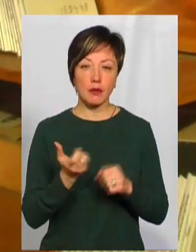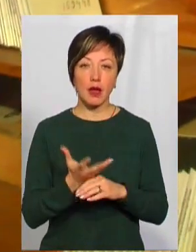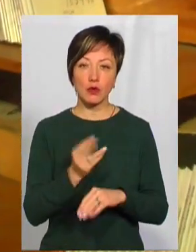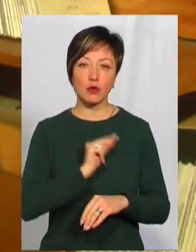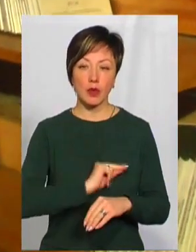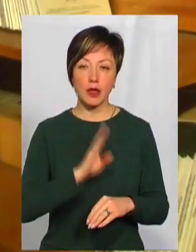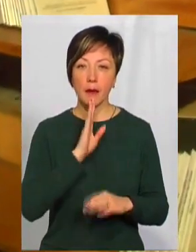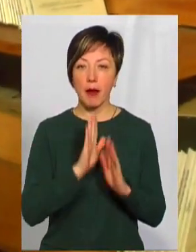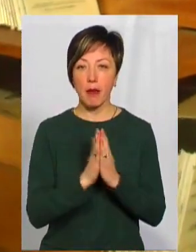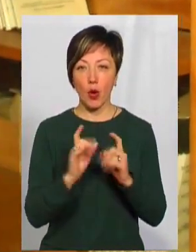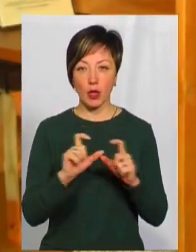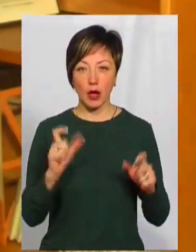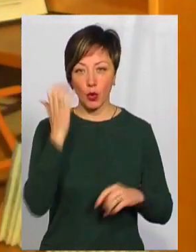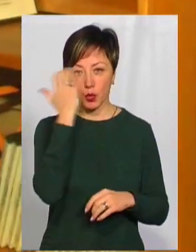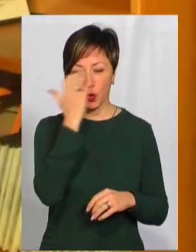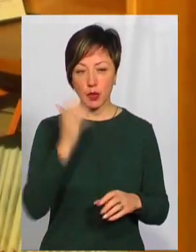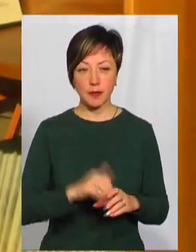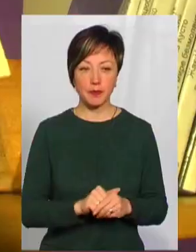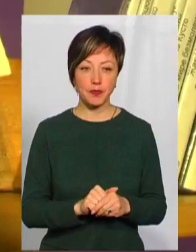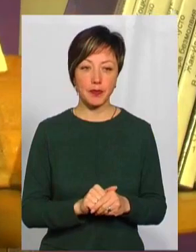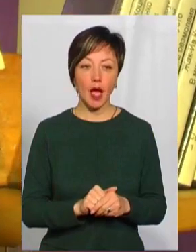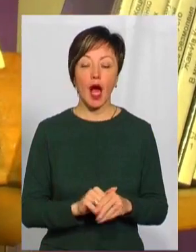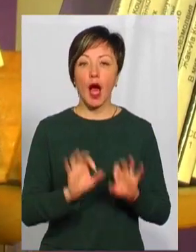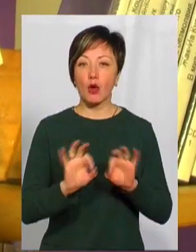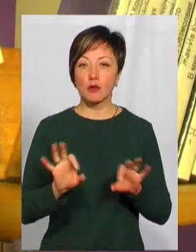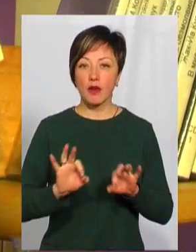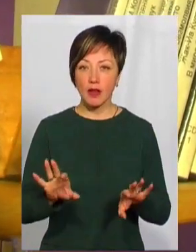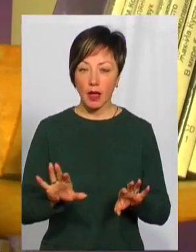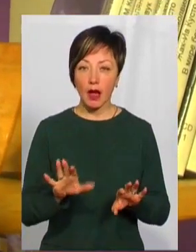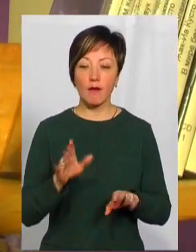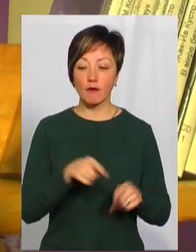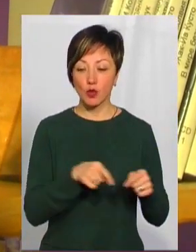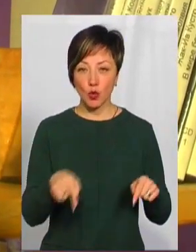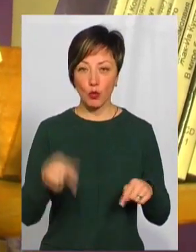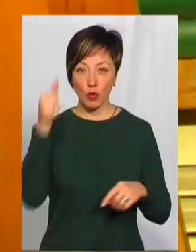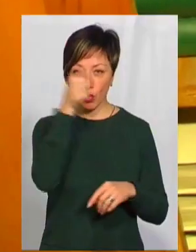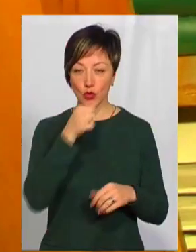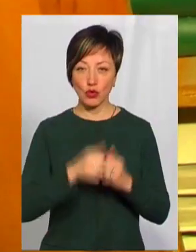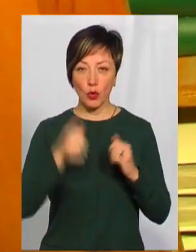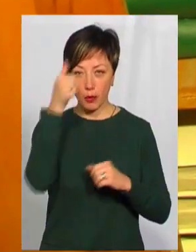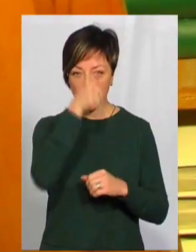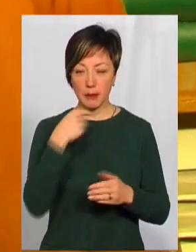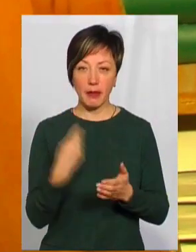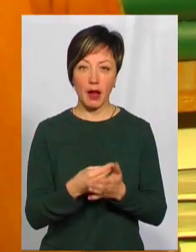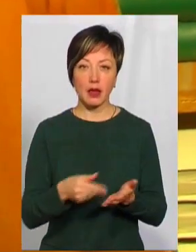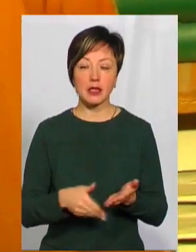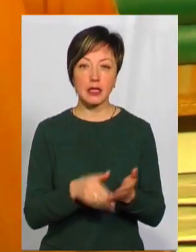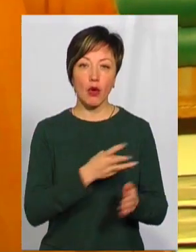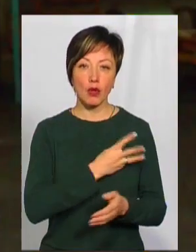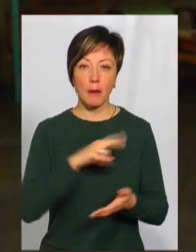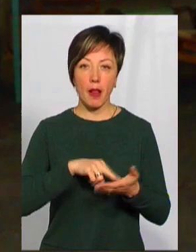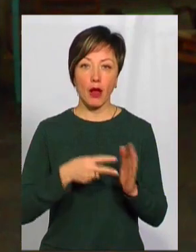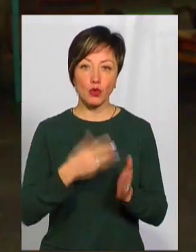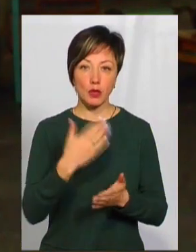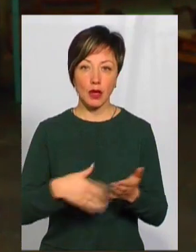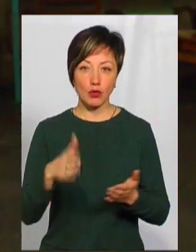роботу і бібліотекарка УТОС Валентина Голуб. Надія Зарицька розповідає, в поточному році це щомісячне матеріальне заохочення в Україні планують скасувати.